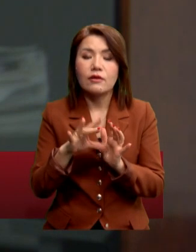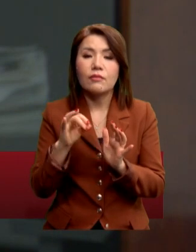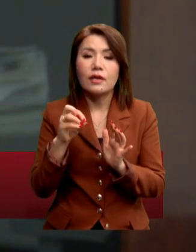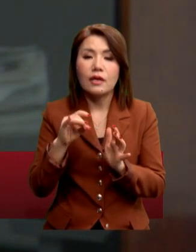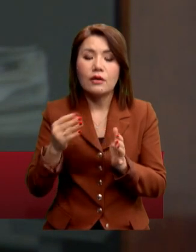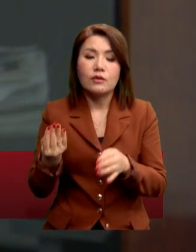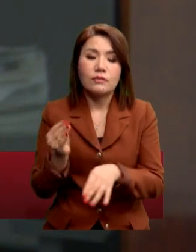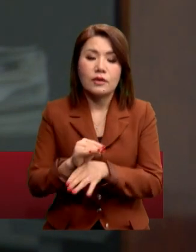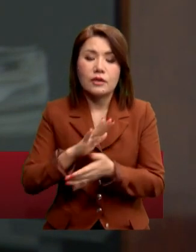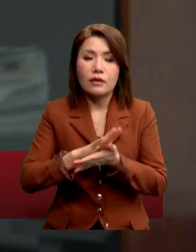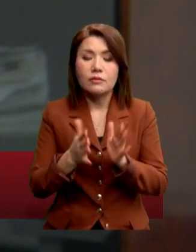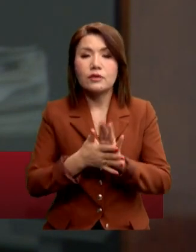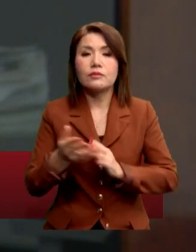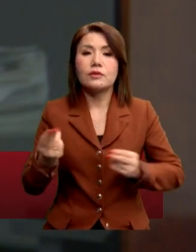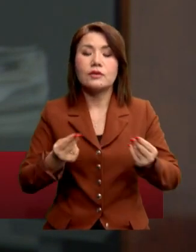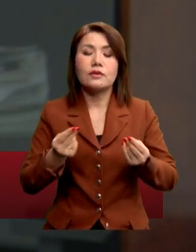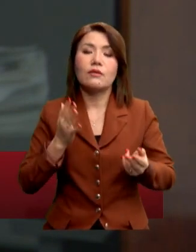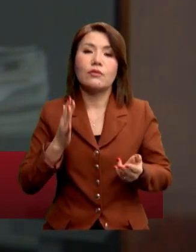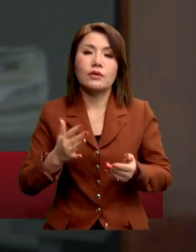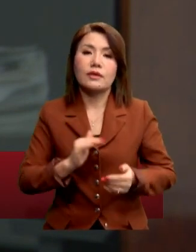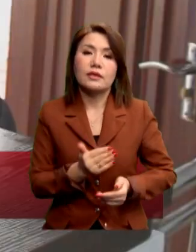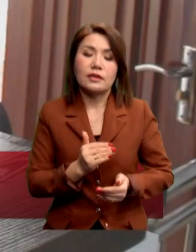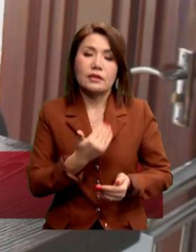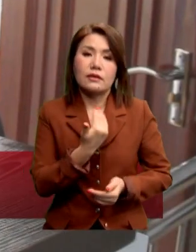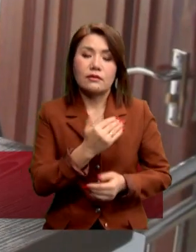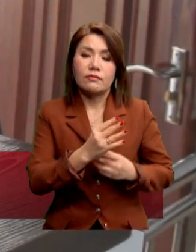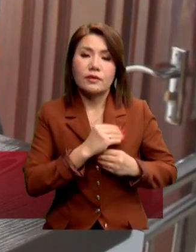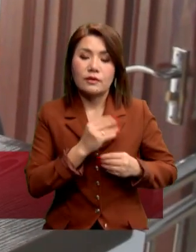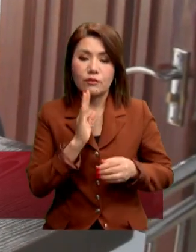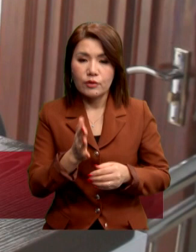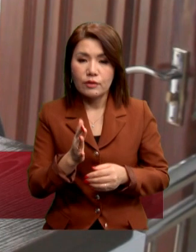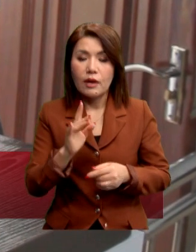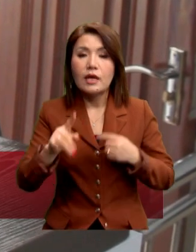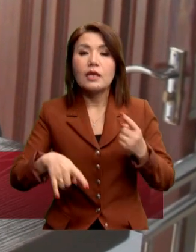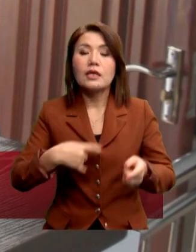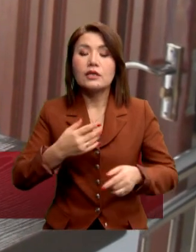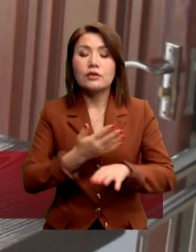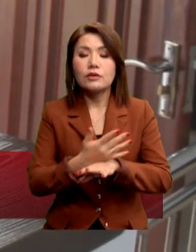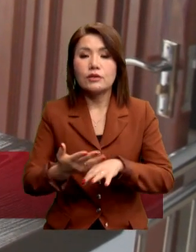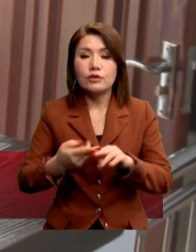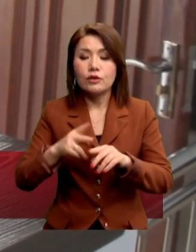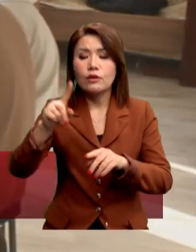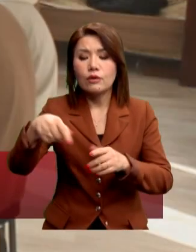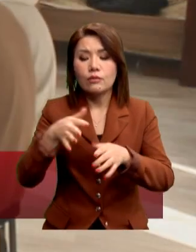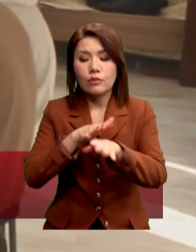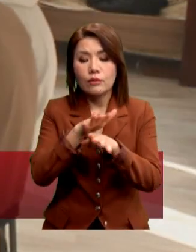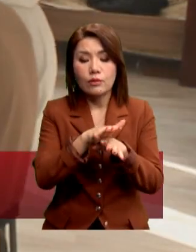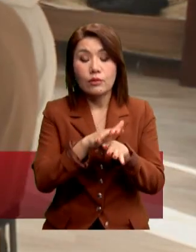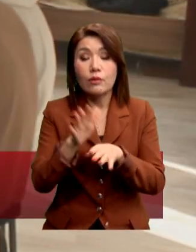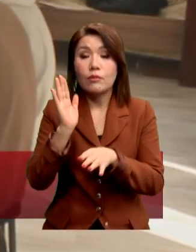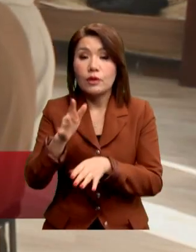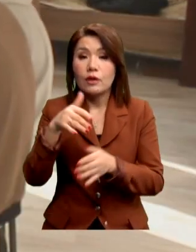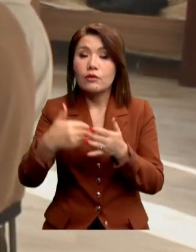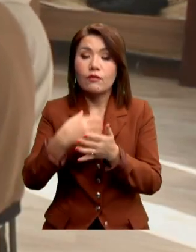шарт жасайтын боламыз осы жеке кәсіпкермен. Ал алдағы күндері келісім шарт аясындағы талаптар толық орындалса, жаңа